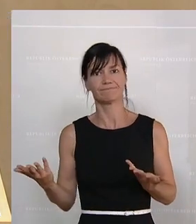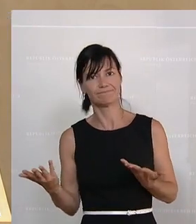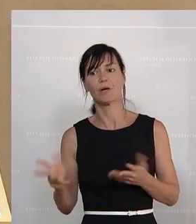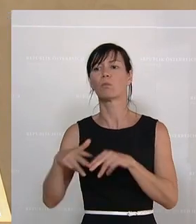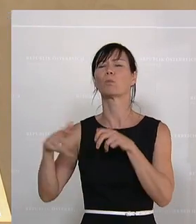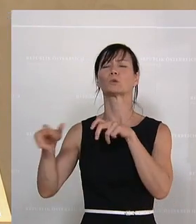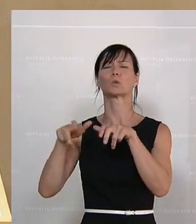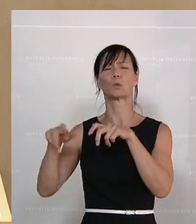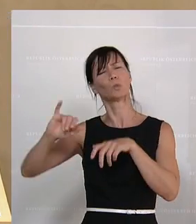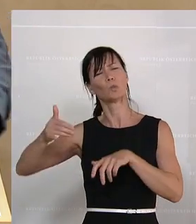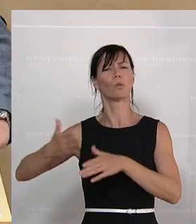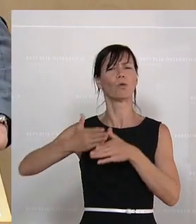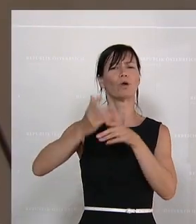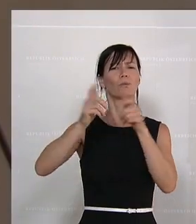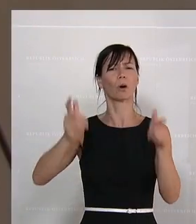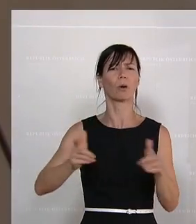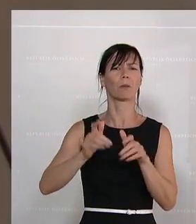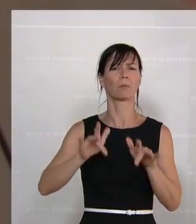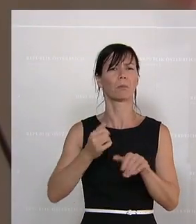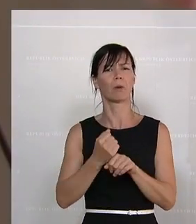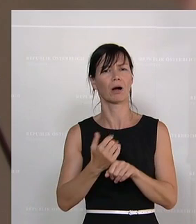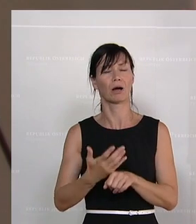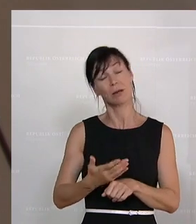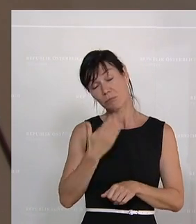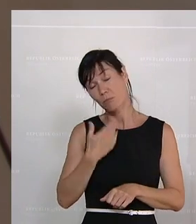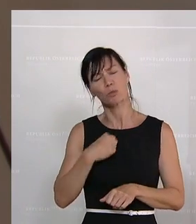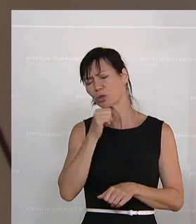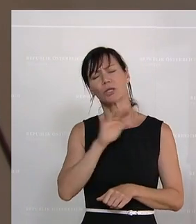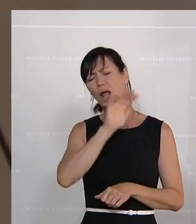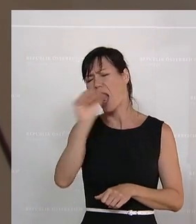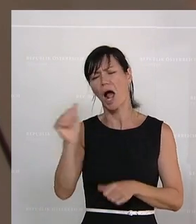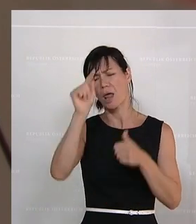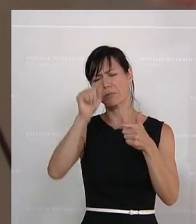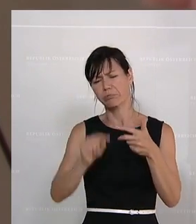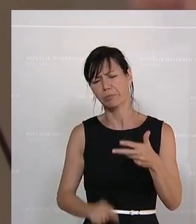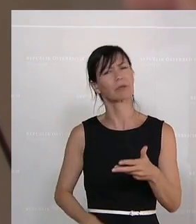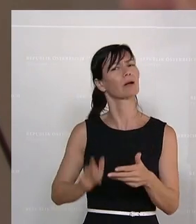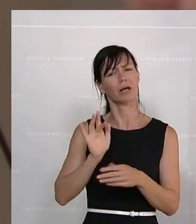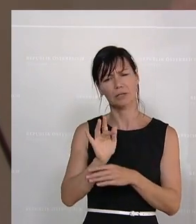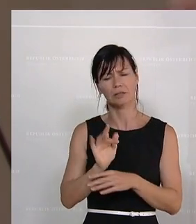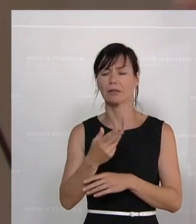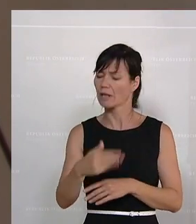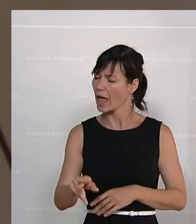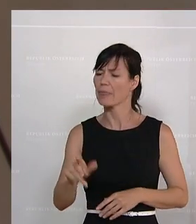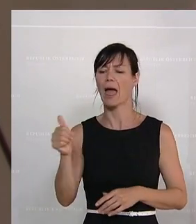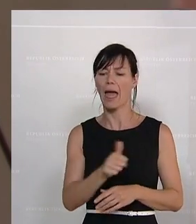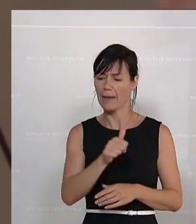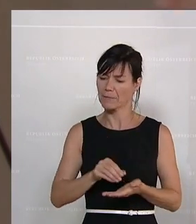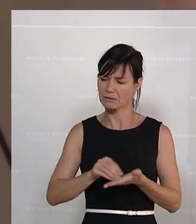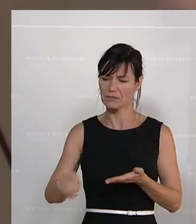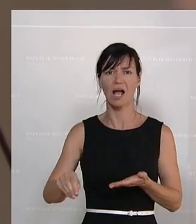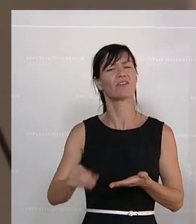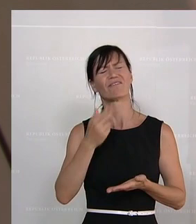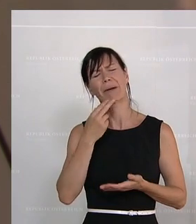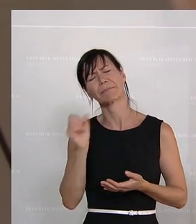ein hilfspaket und jetzt wollen wir noch alle maßnahmen kritisieren es sind einmalzahlungen natürlich auch wichtig für die ist ganz schwer